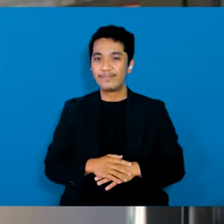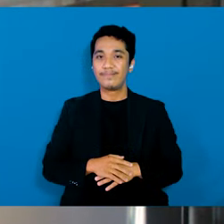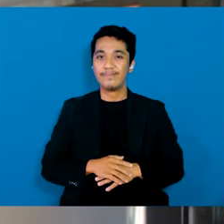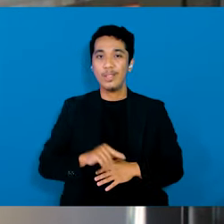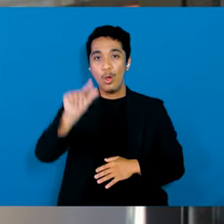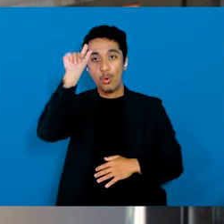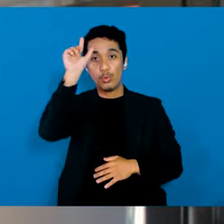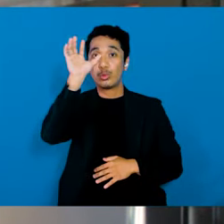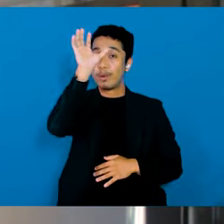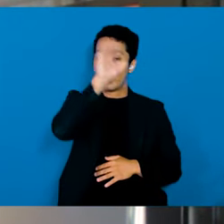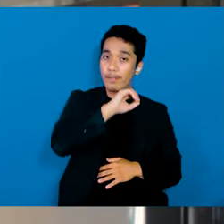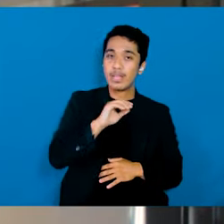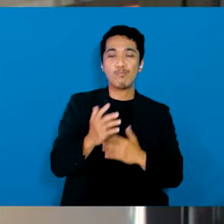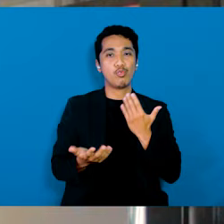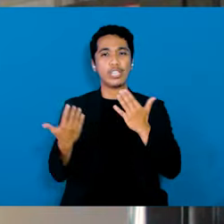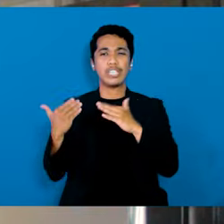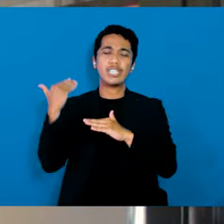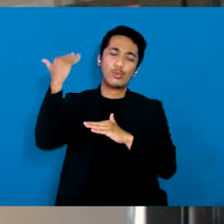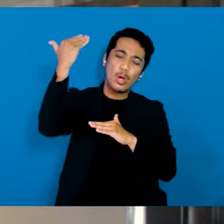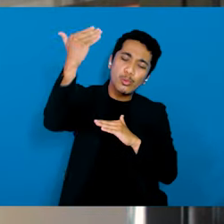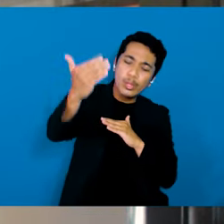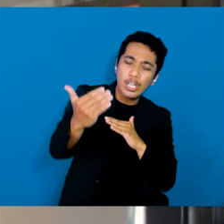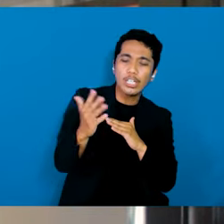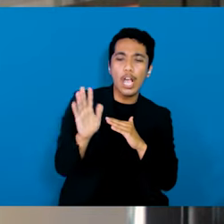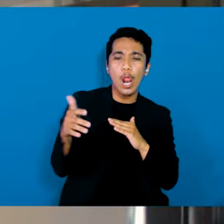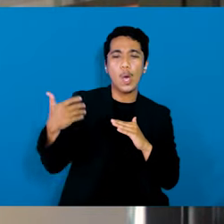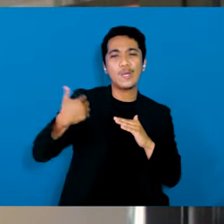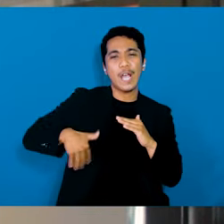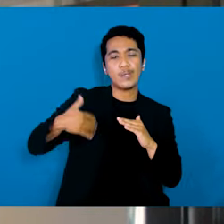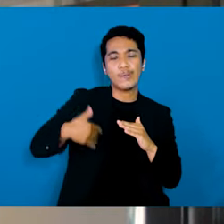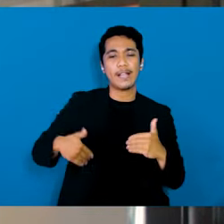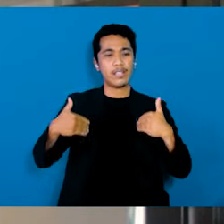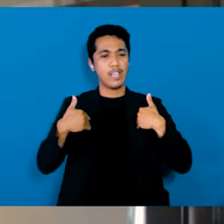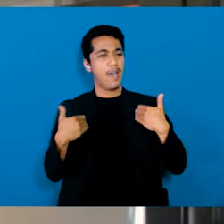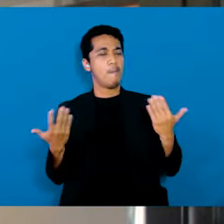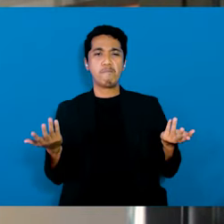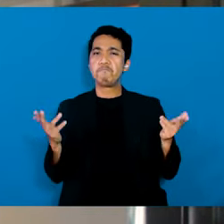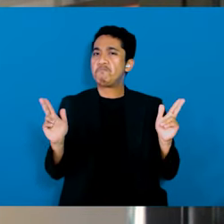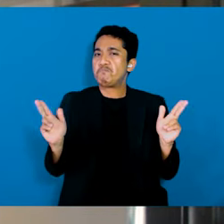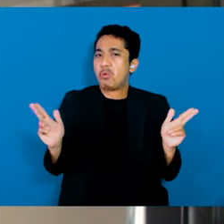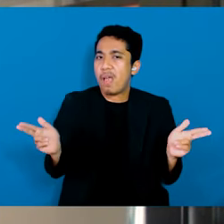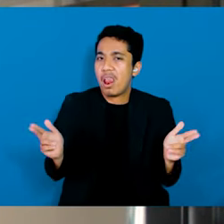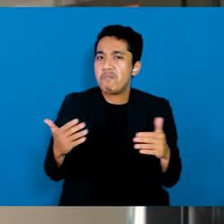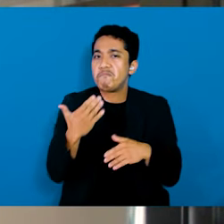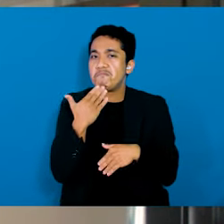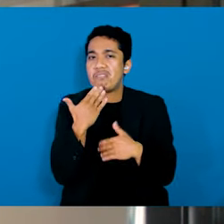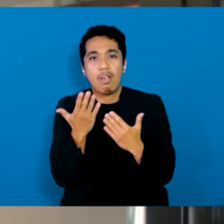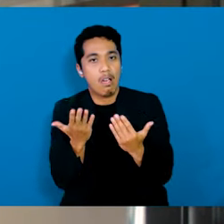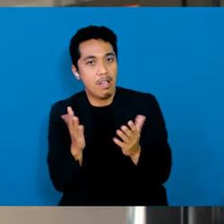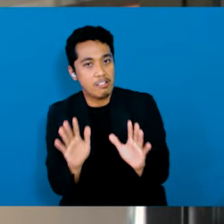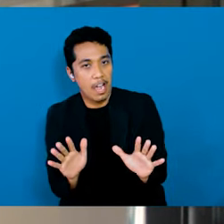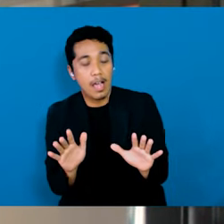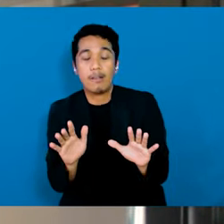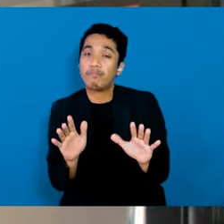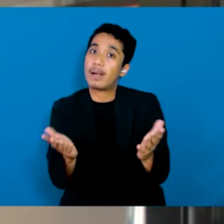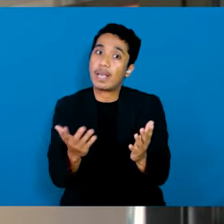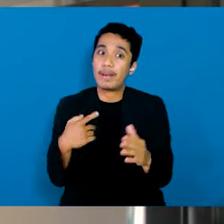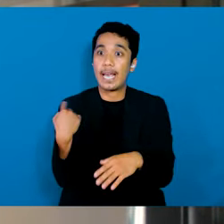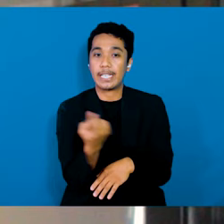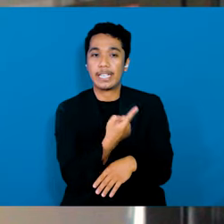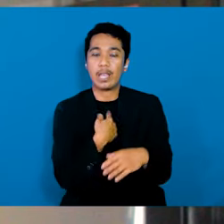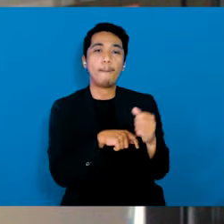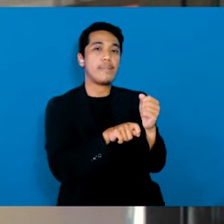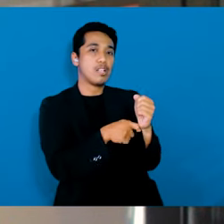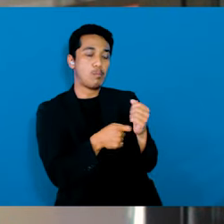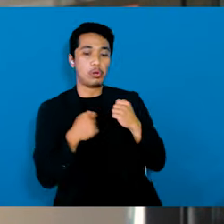untuk memahami ketika suatu saat ada orang yang tidak suka, itu sesuatu yang wajar gitu. Tinggal bagaimana kita bersikap, kita